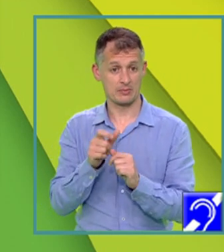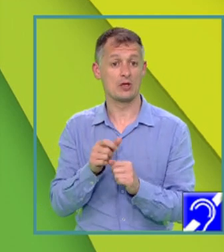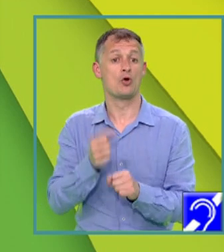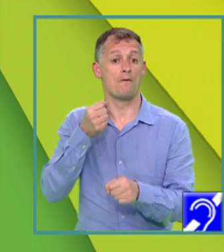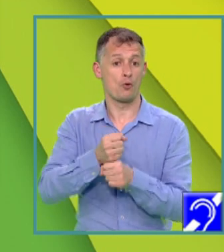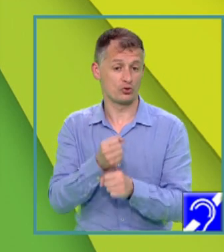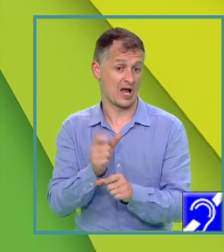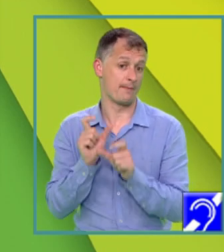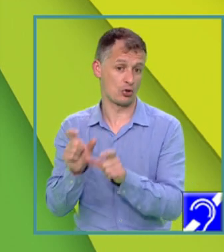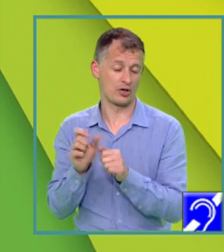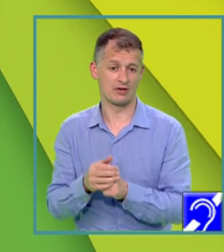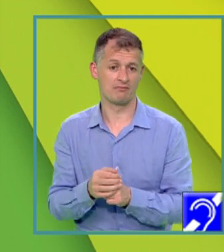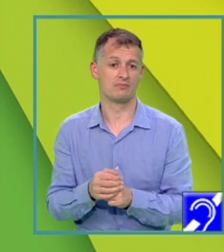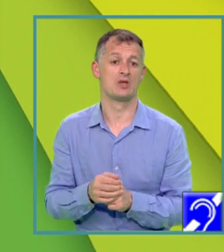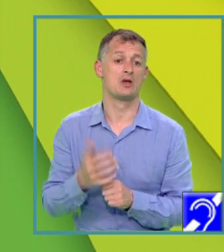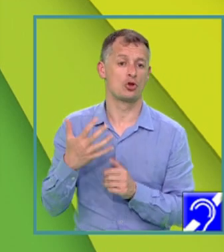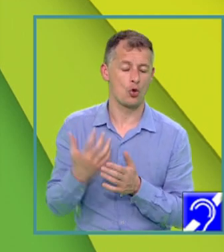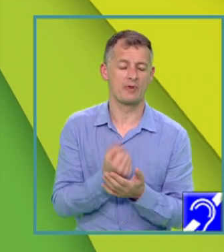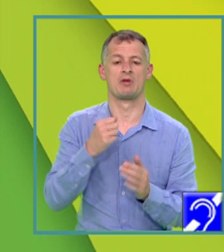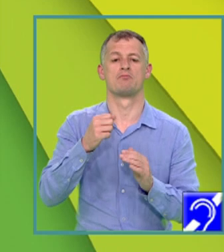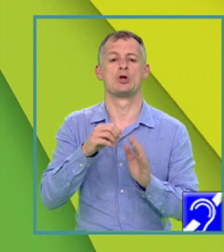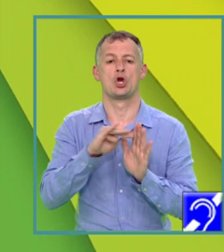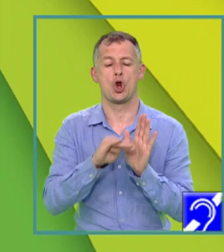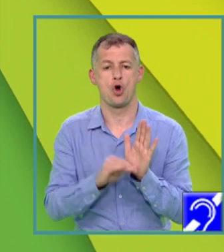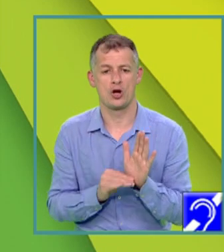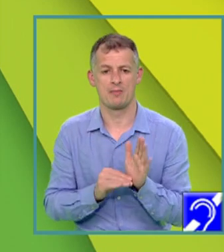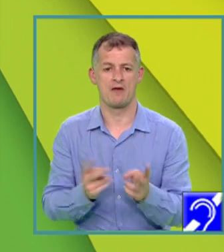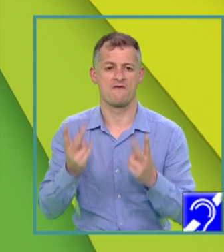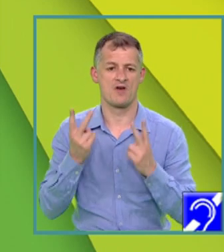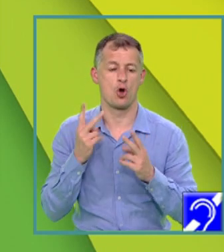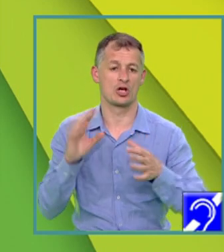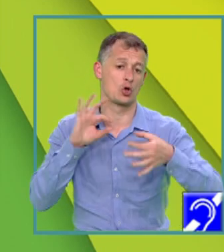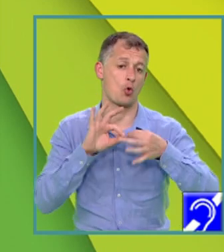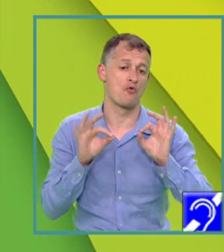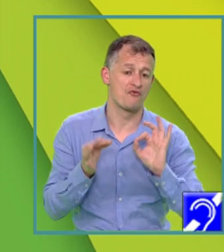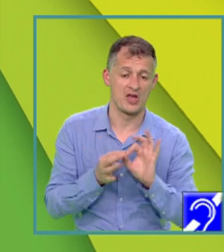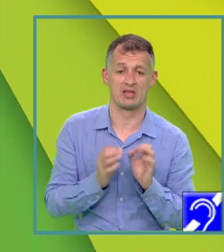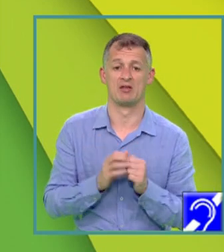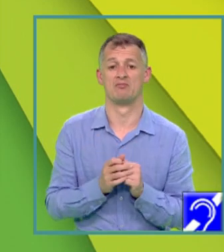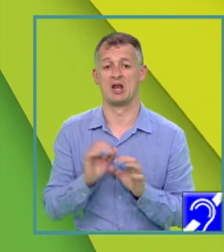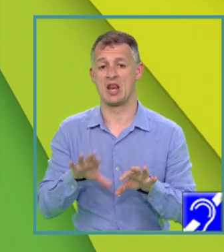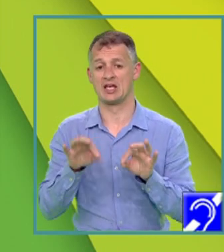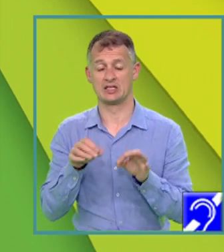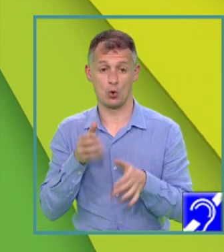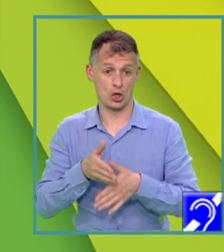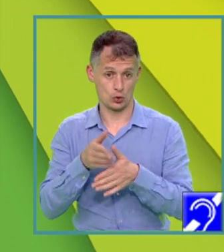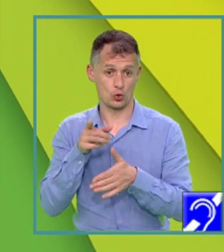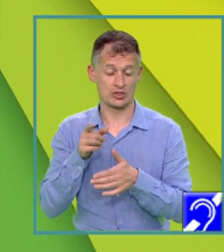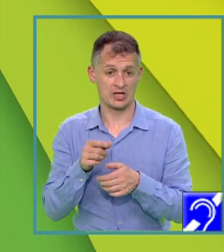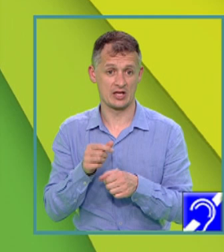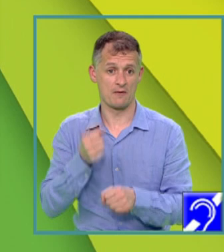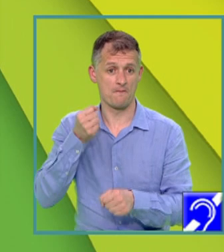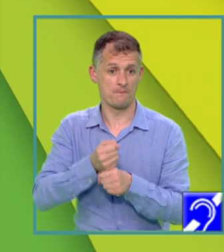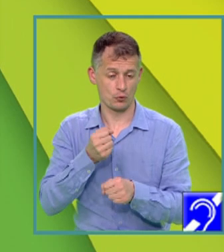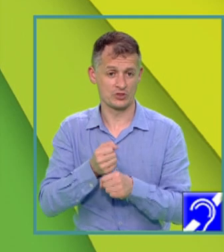protectivă. Dobândim norme, valori, semnificația limbajului, cuvintele, le identificăm prin intermediul acestei funcții de